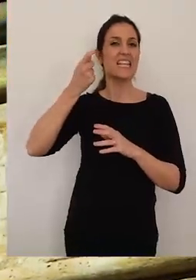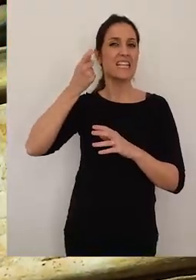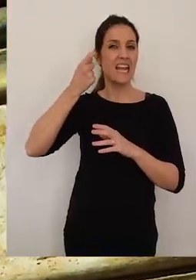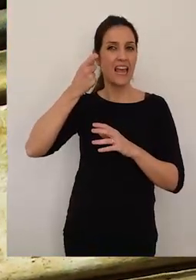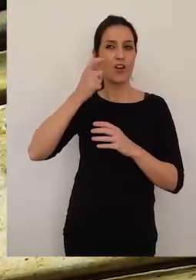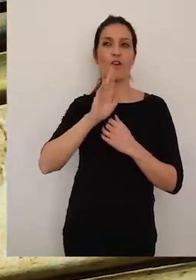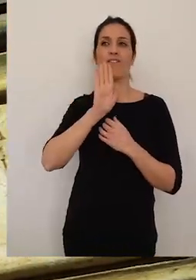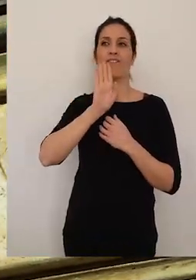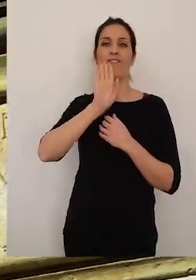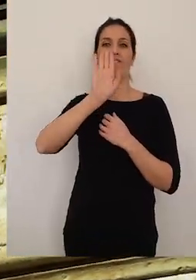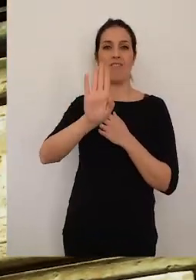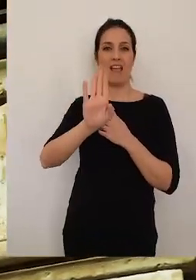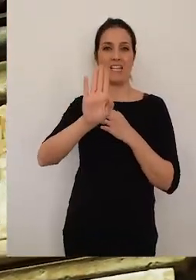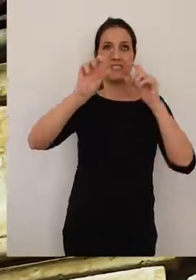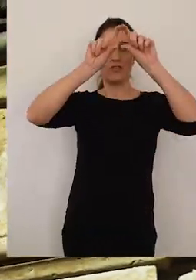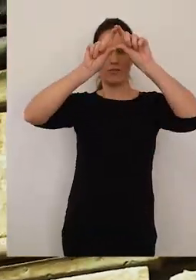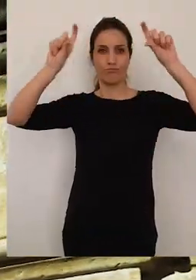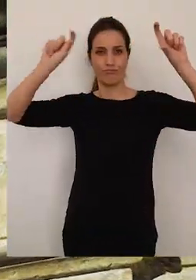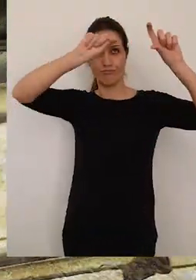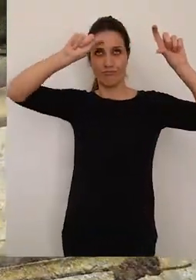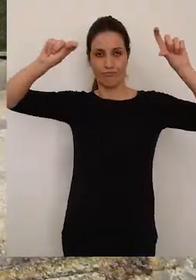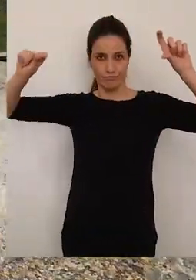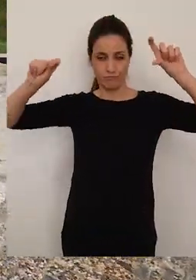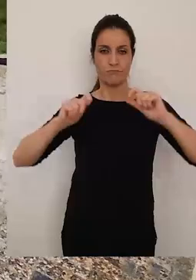facciata sull'architrave dell'ingresso.